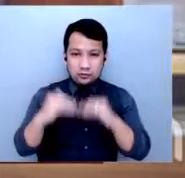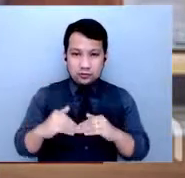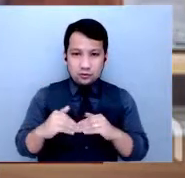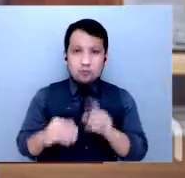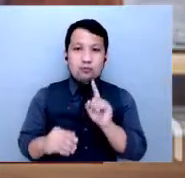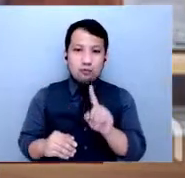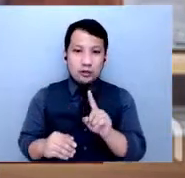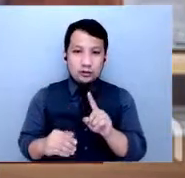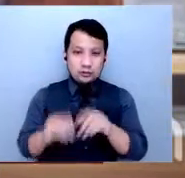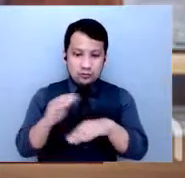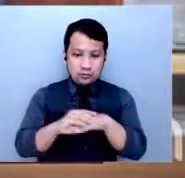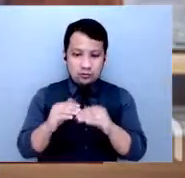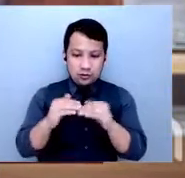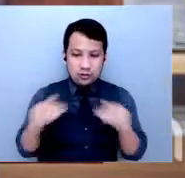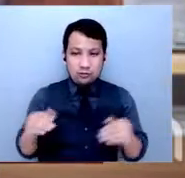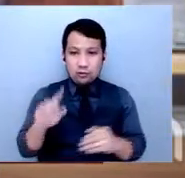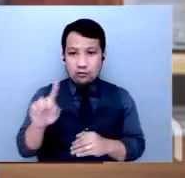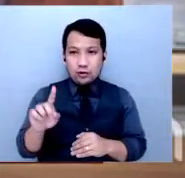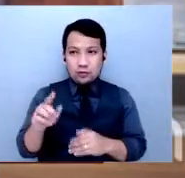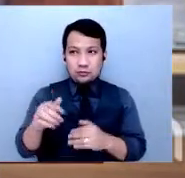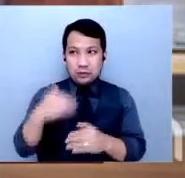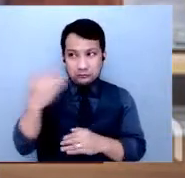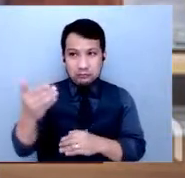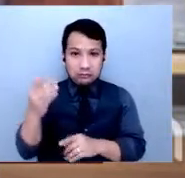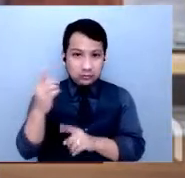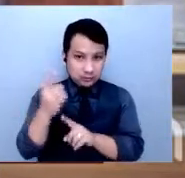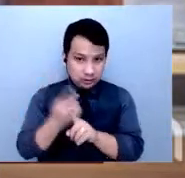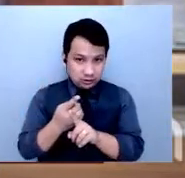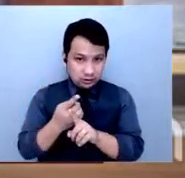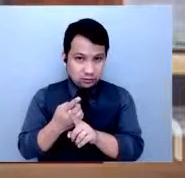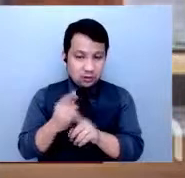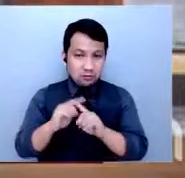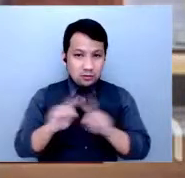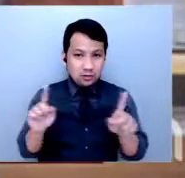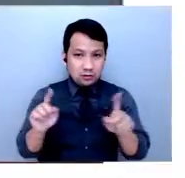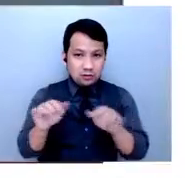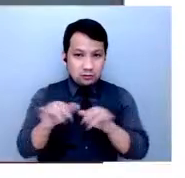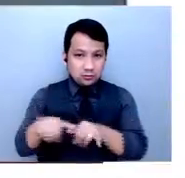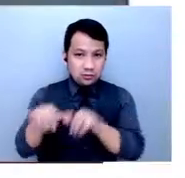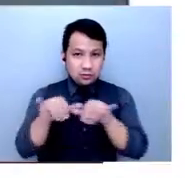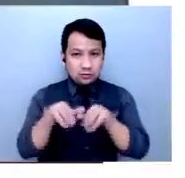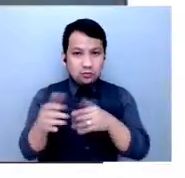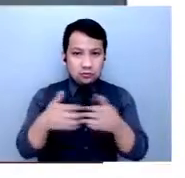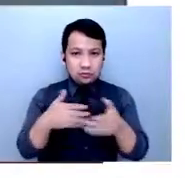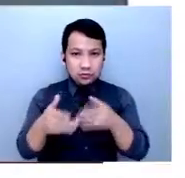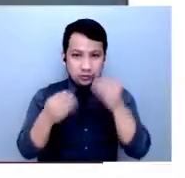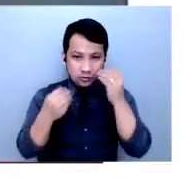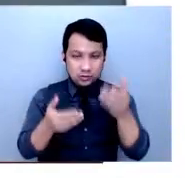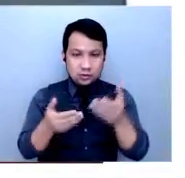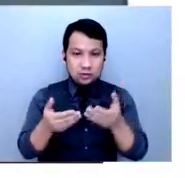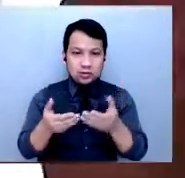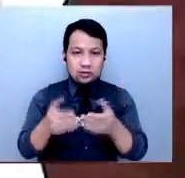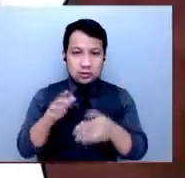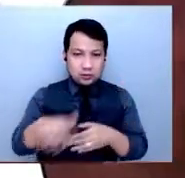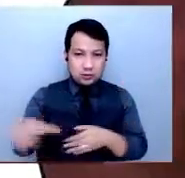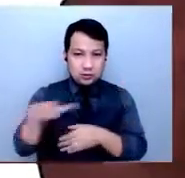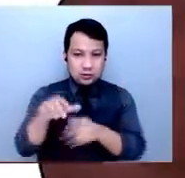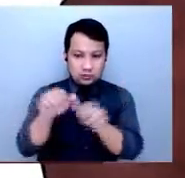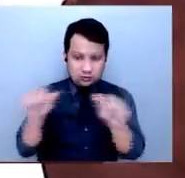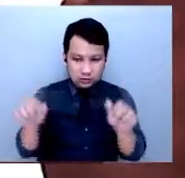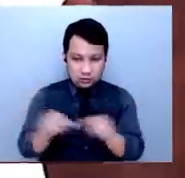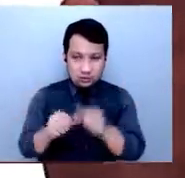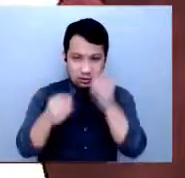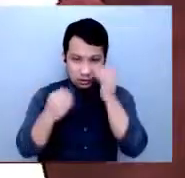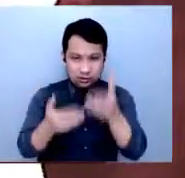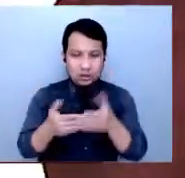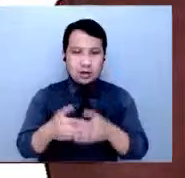level 1 by December. Pero kailangan masustain natin kung ano man yung gains na meron tayo ngayon. Lahat ng areas, kailangan